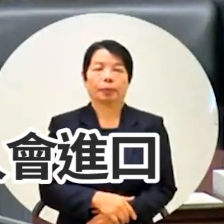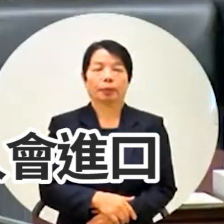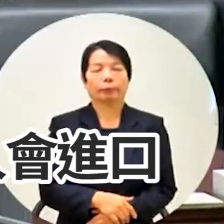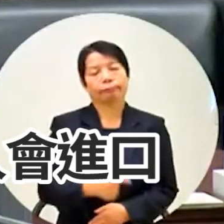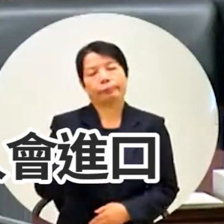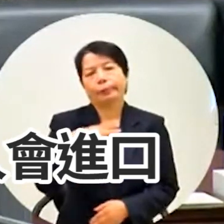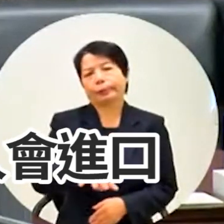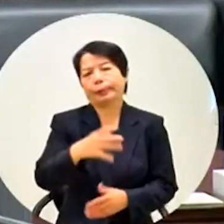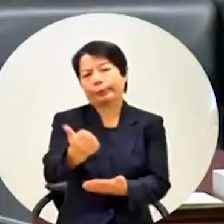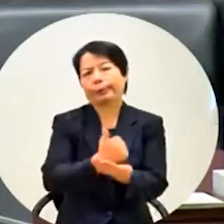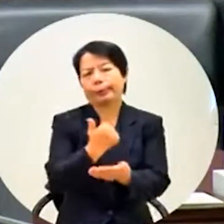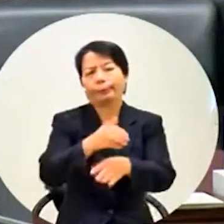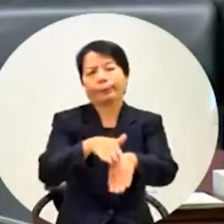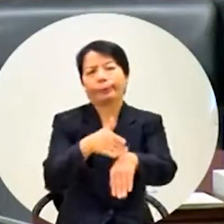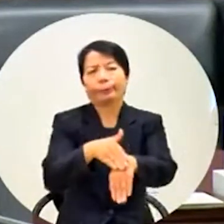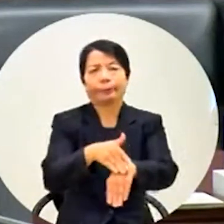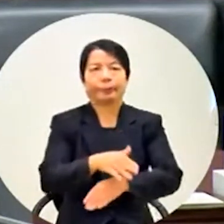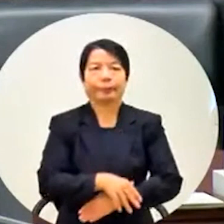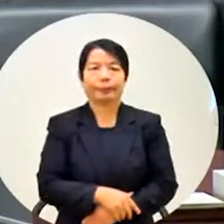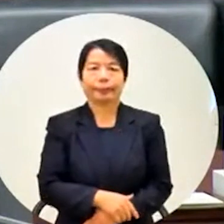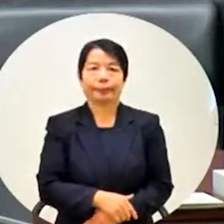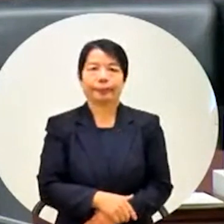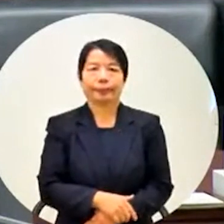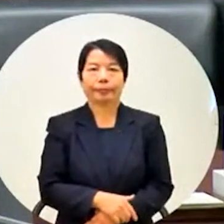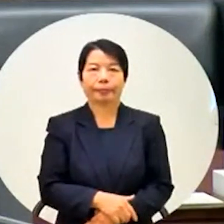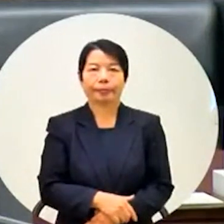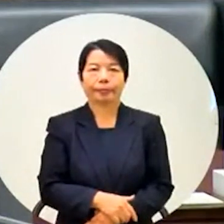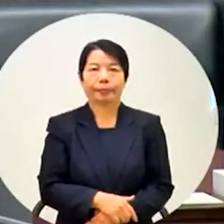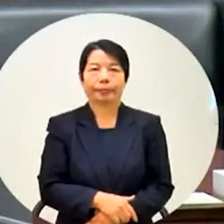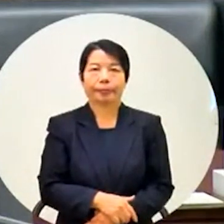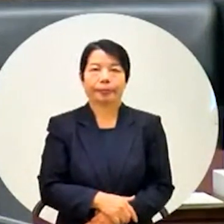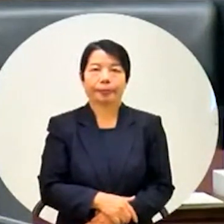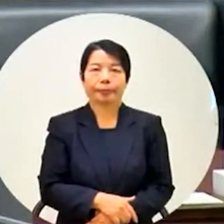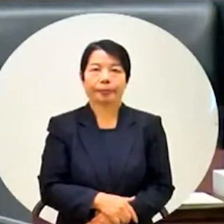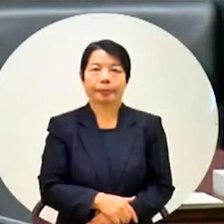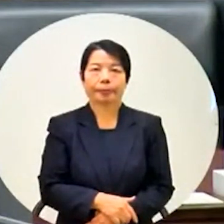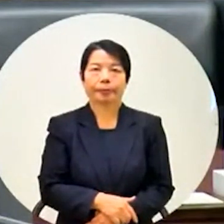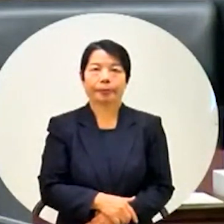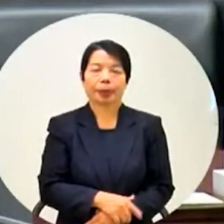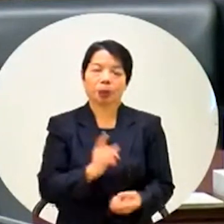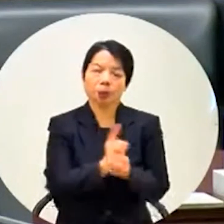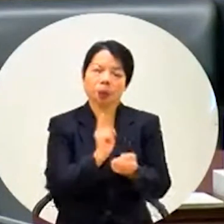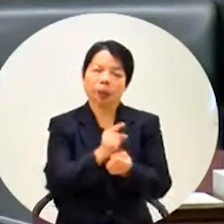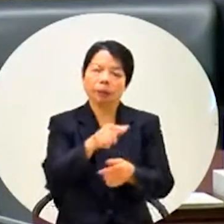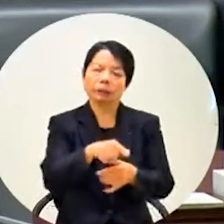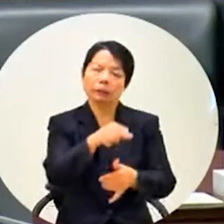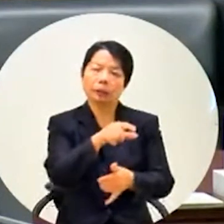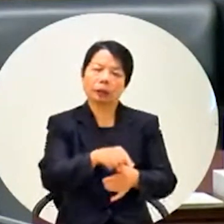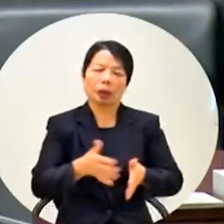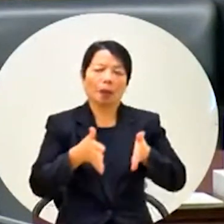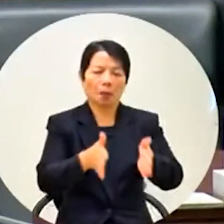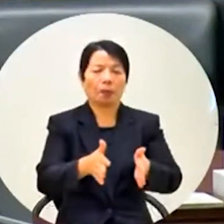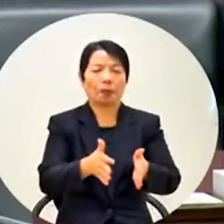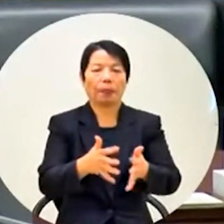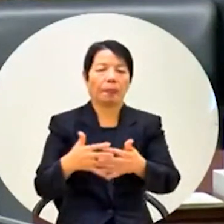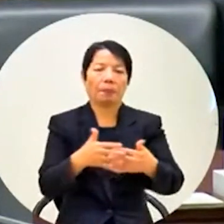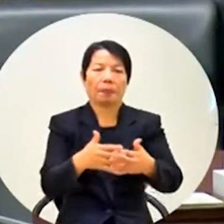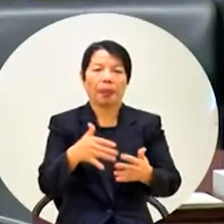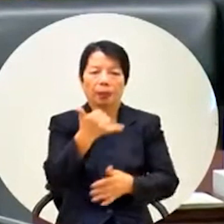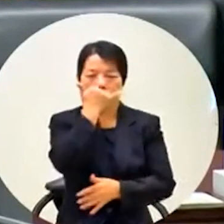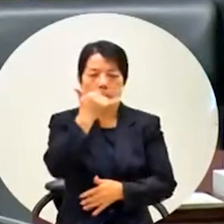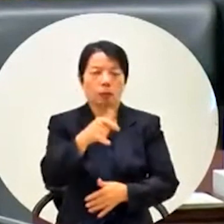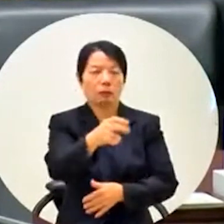进口、哦、所以这个部分为着这个议题，规个中央也只有拢停